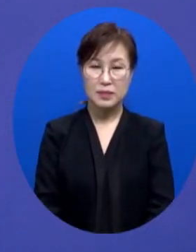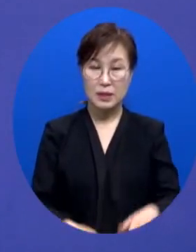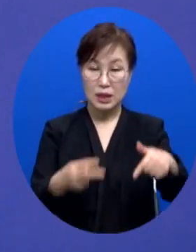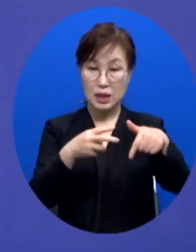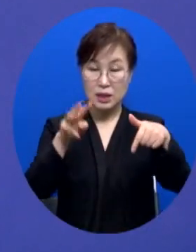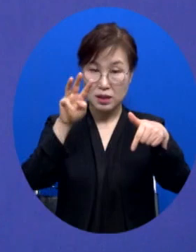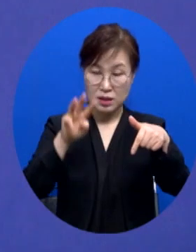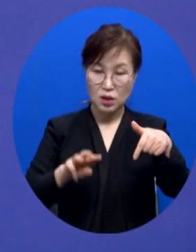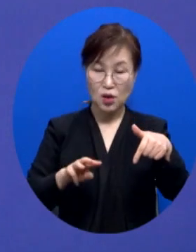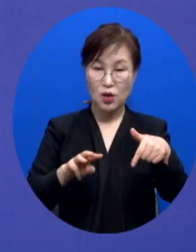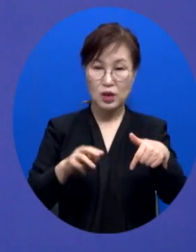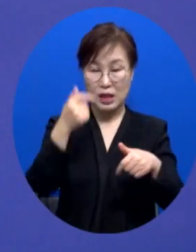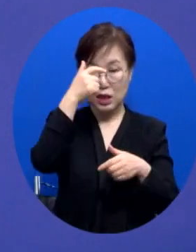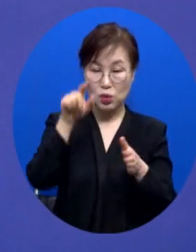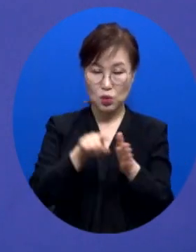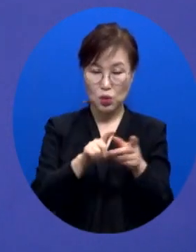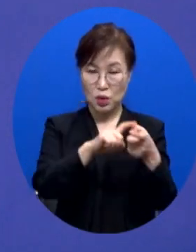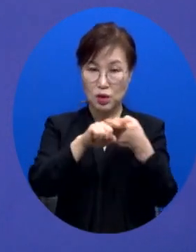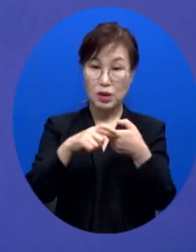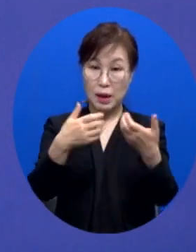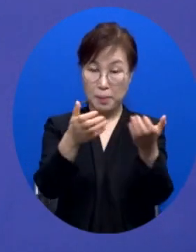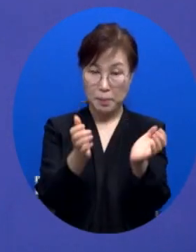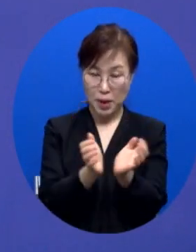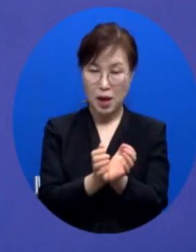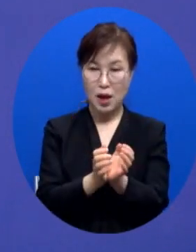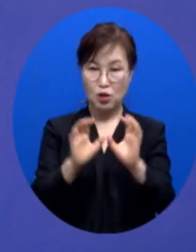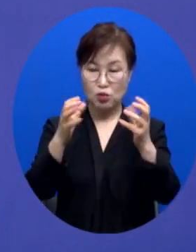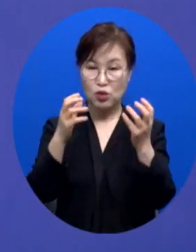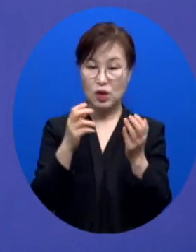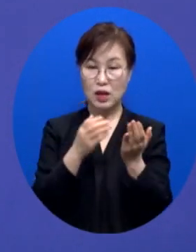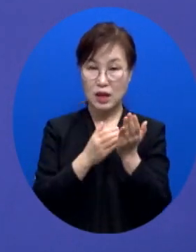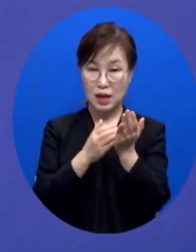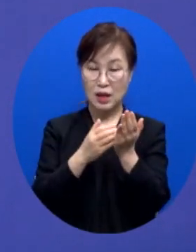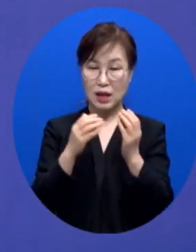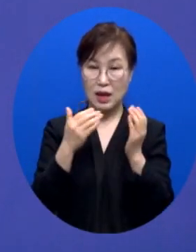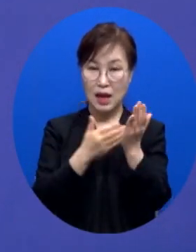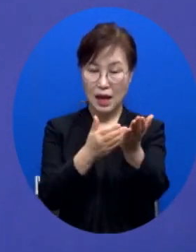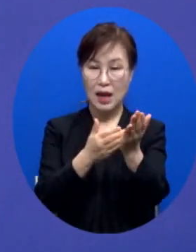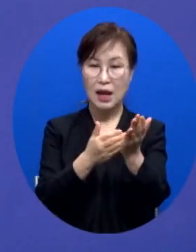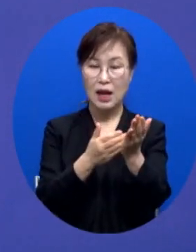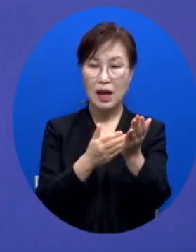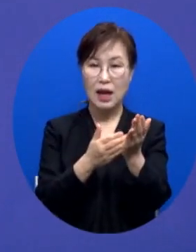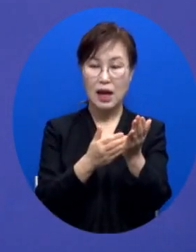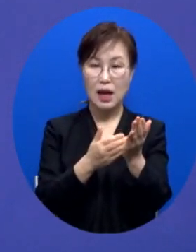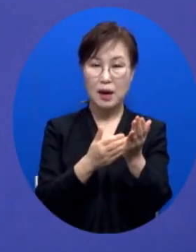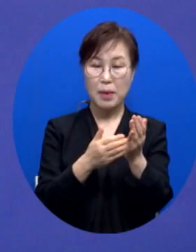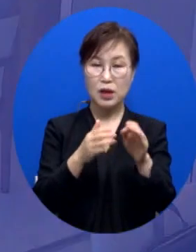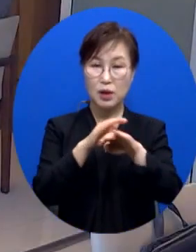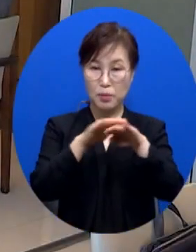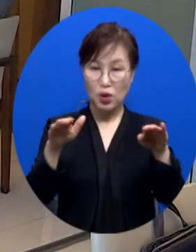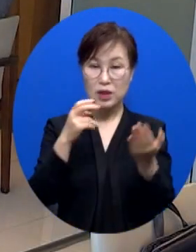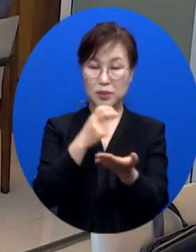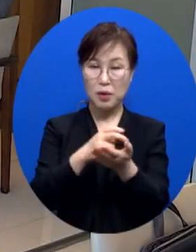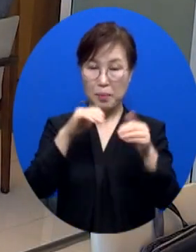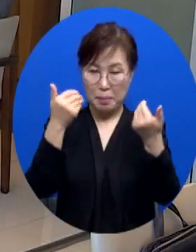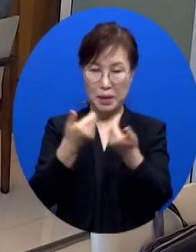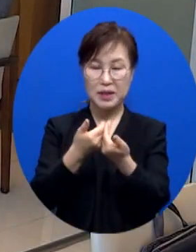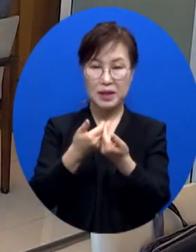인천광역시 기독교총연합회가 국회에 발의된 평등법 대응을 위한 연석회의를 진행했습니다.